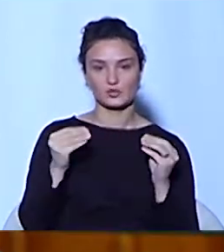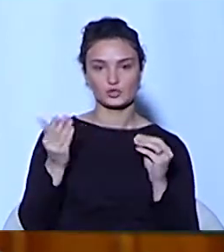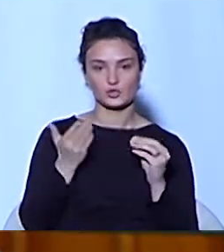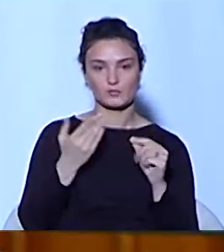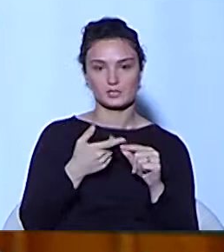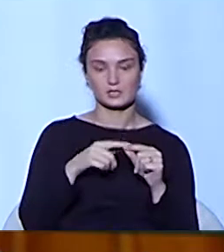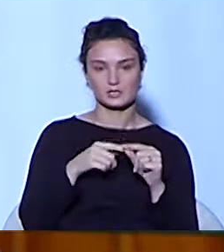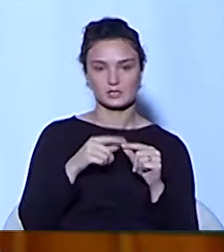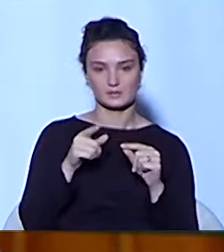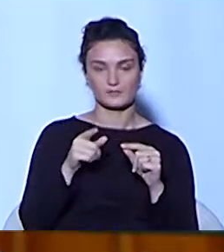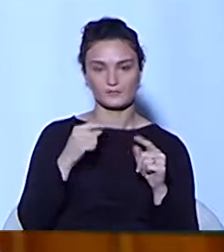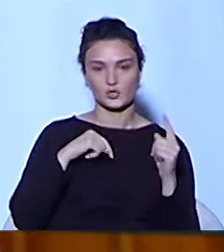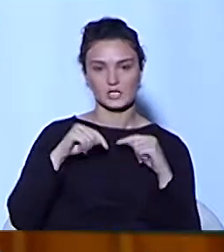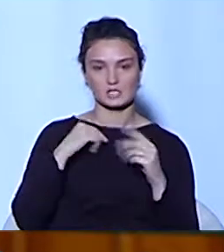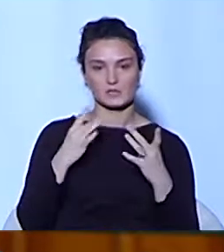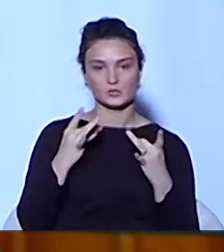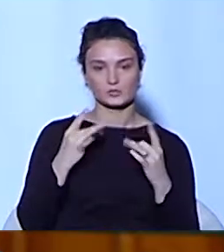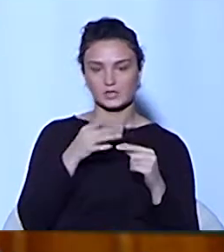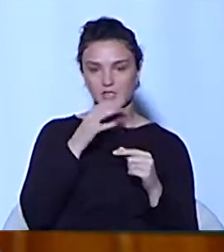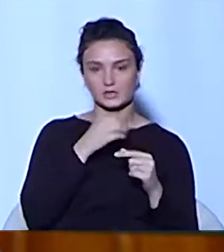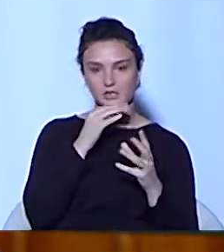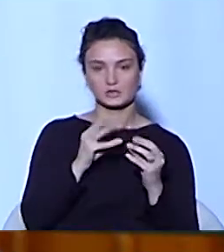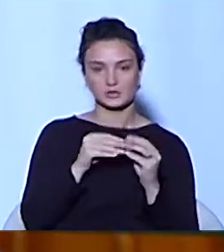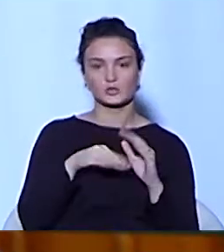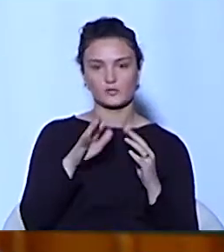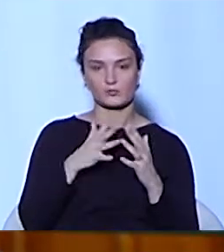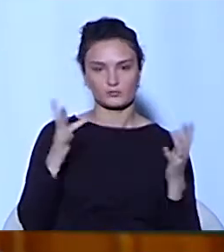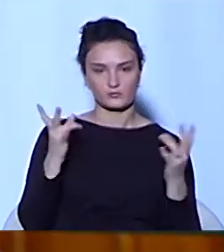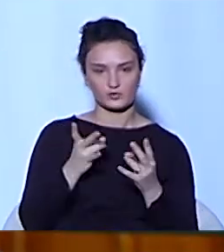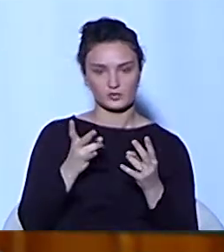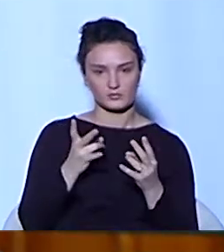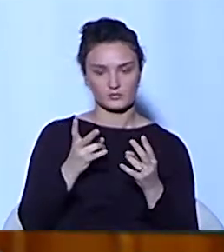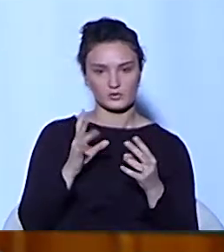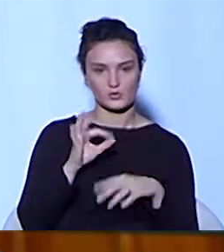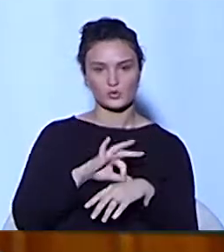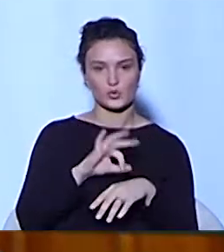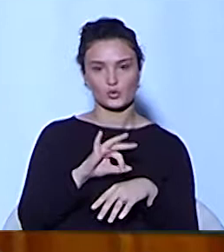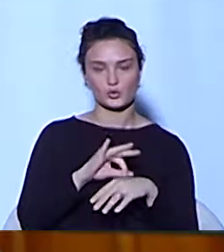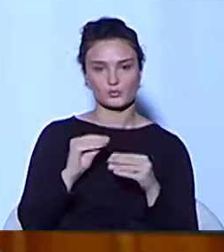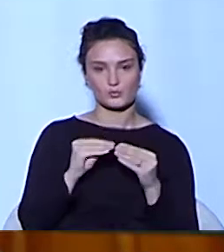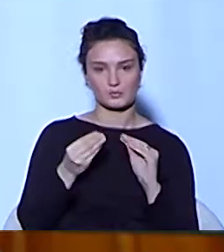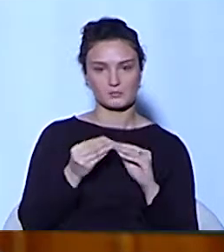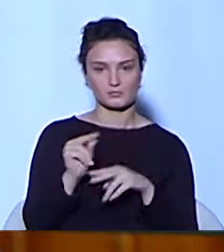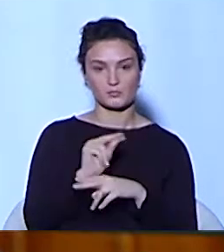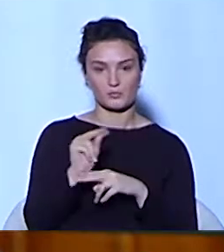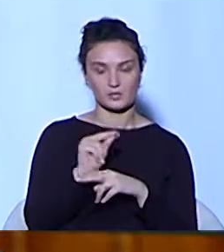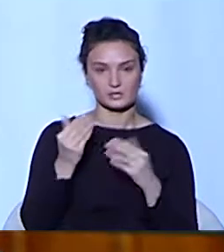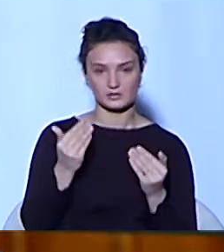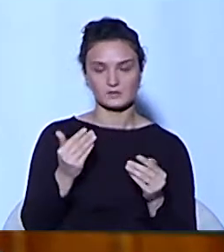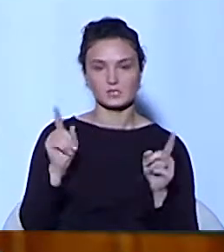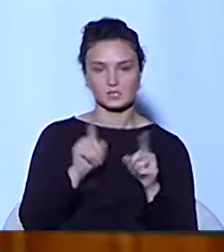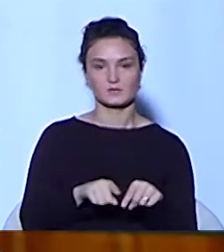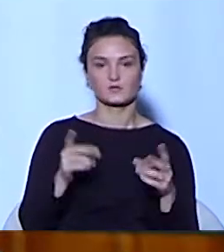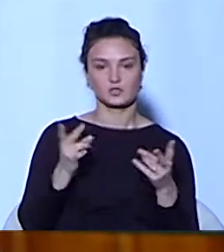რომელიც ატუტიანებს ორგანიზმს და ასაკთან ერთად ეს კიდევ უფრო მეტად გვჭირდება ონკოლოგიური პრობლემების პროფილაქტიკისათვის,